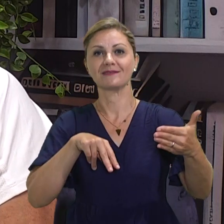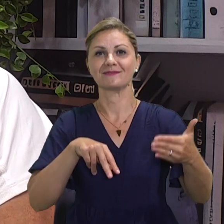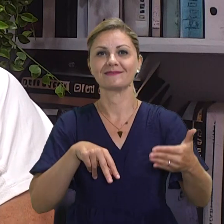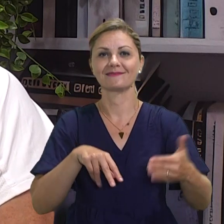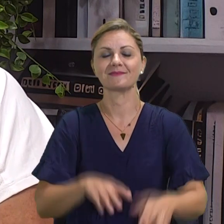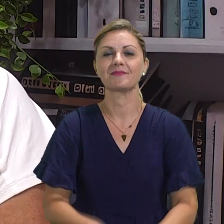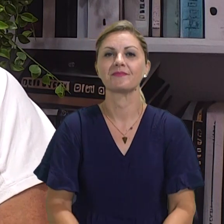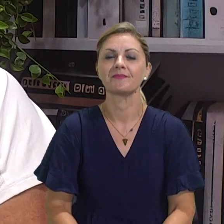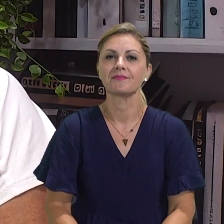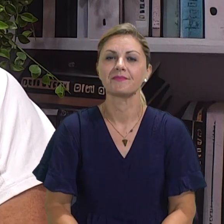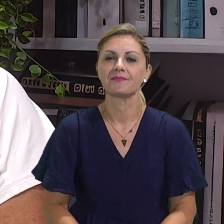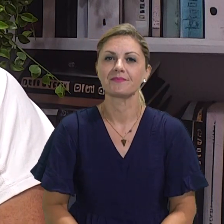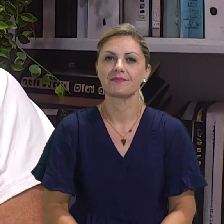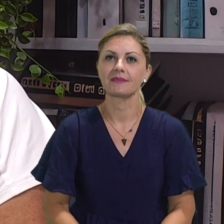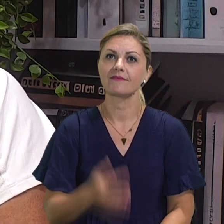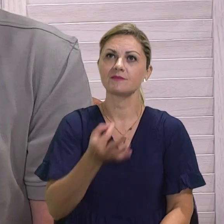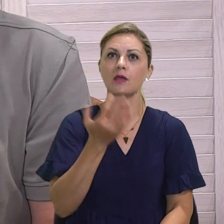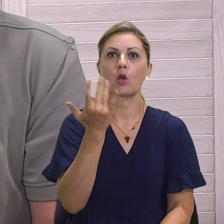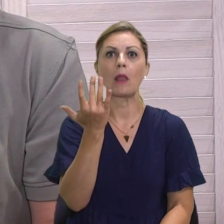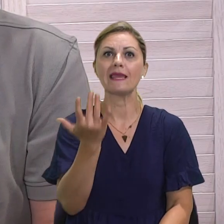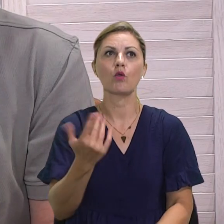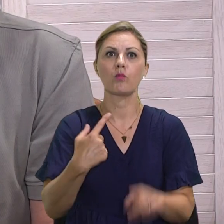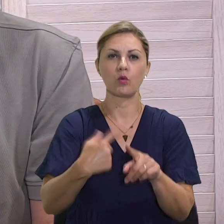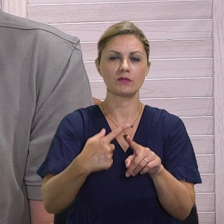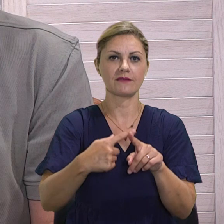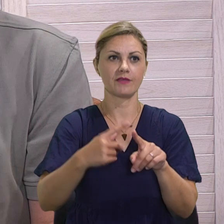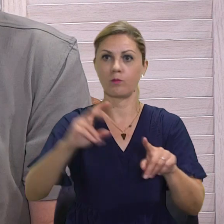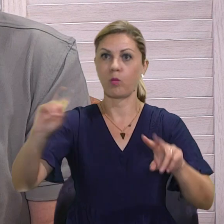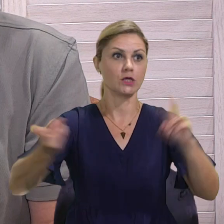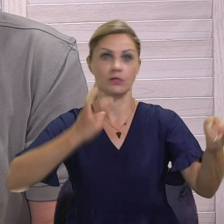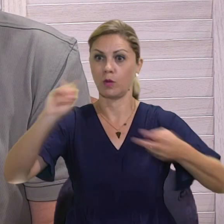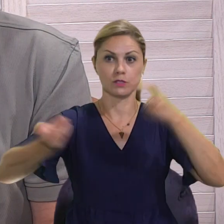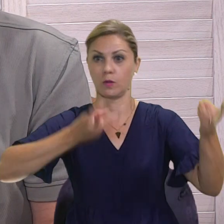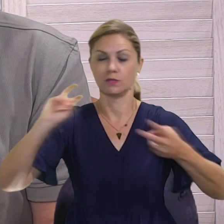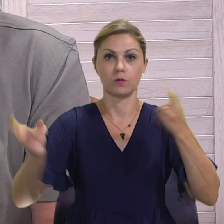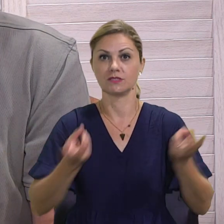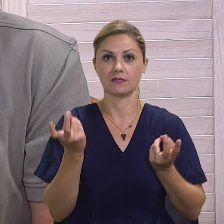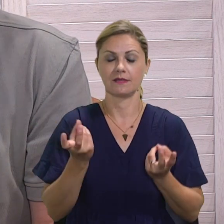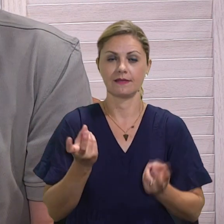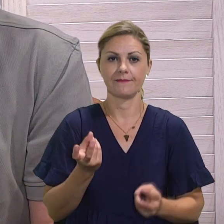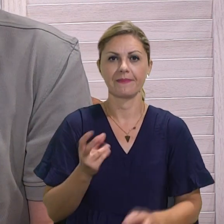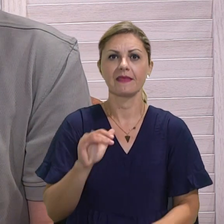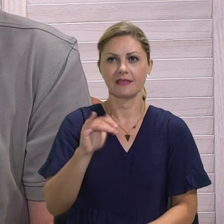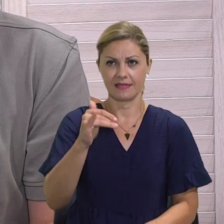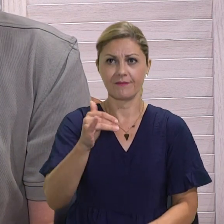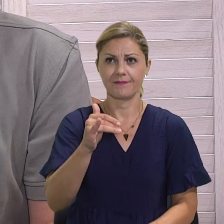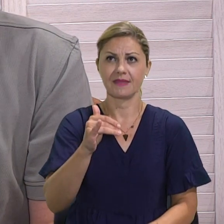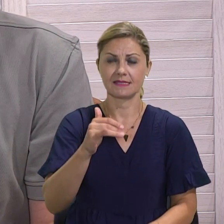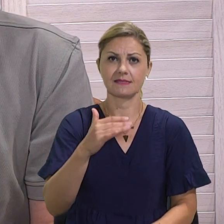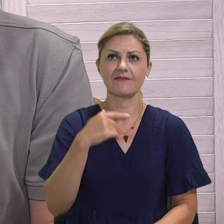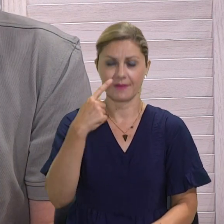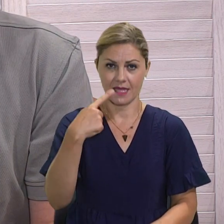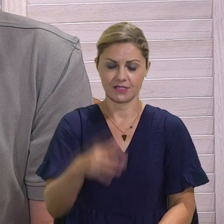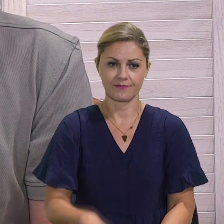mi je zagušt, to mi je baš zagušt. Jer... I koliko često nastupate po raznim događanjima ili dobivate pozivnice?